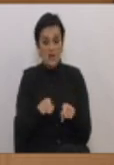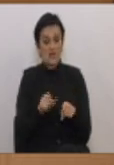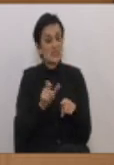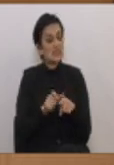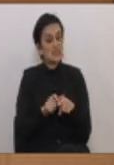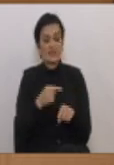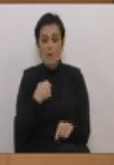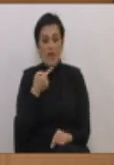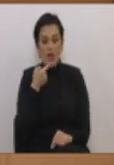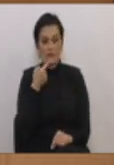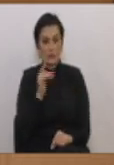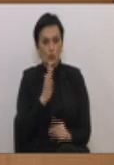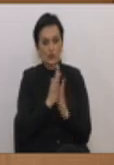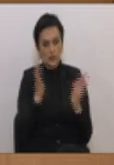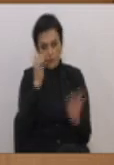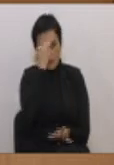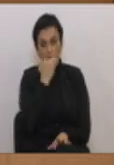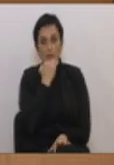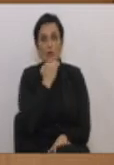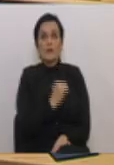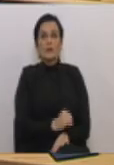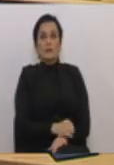ar tsarmovtkvamdi. Didi madloba.